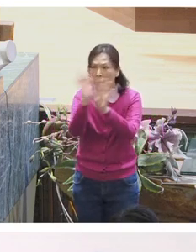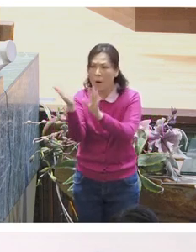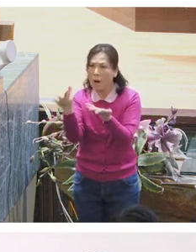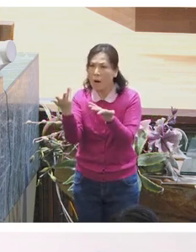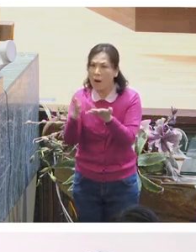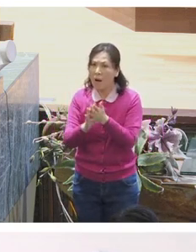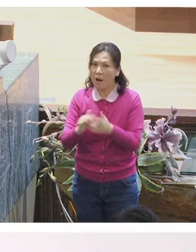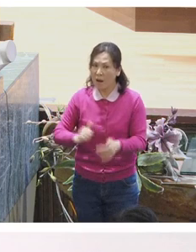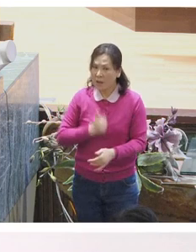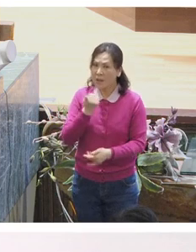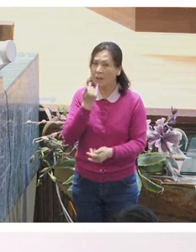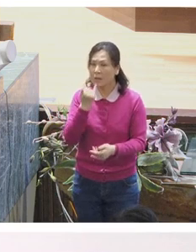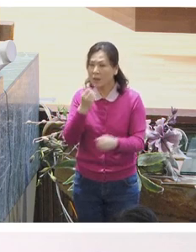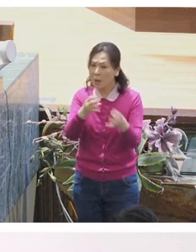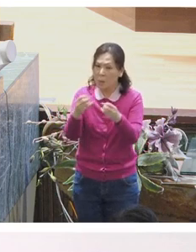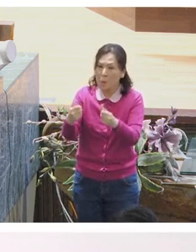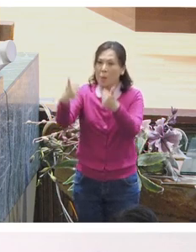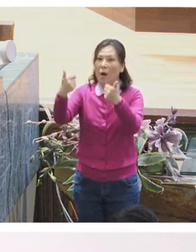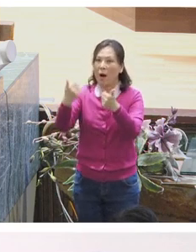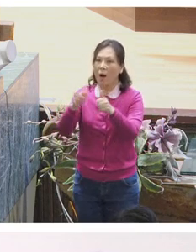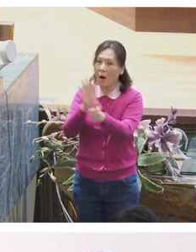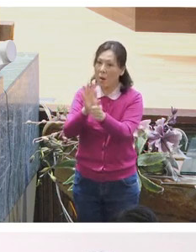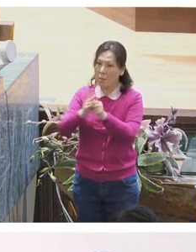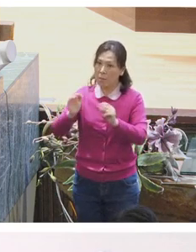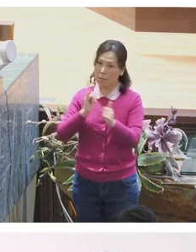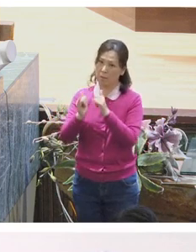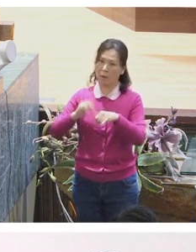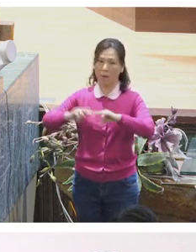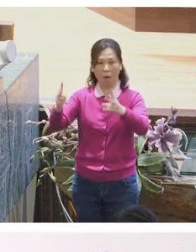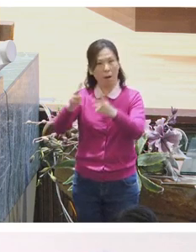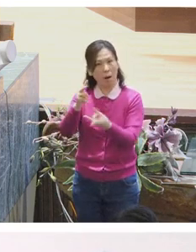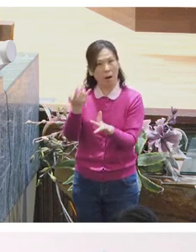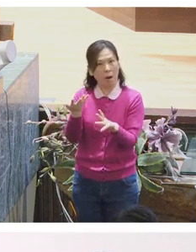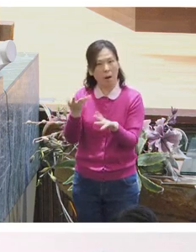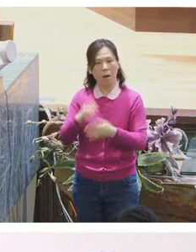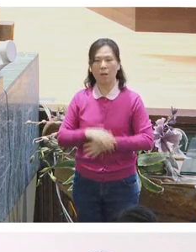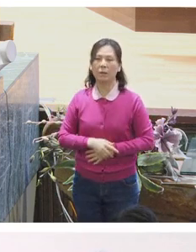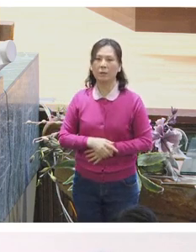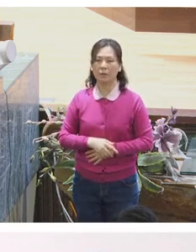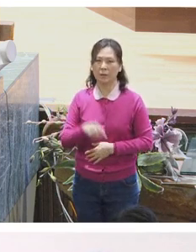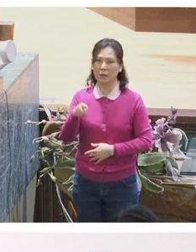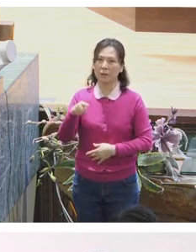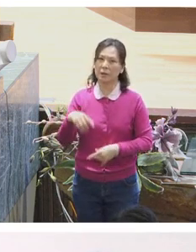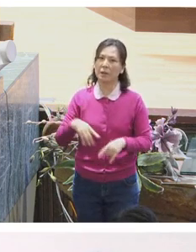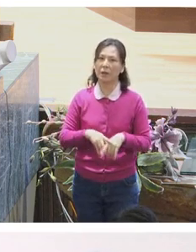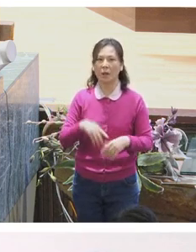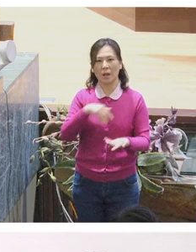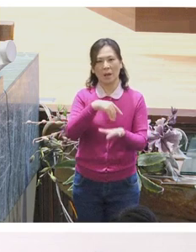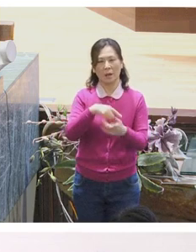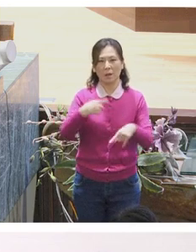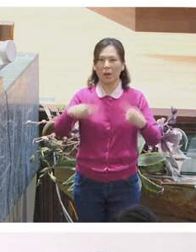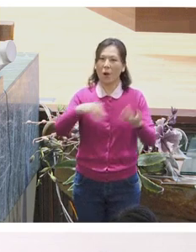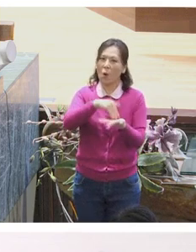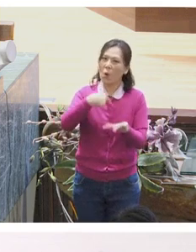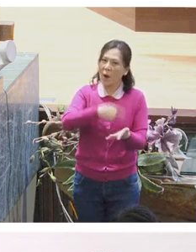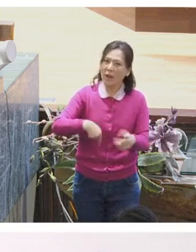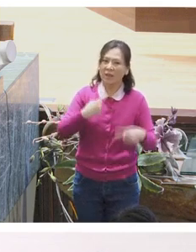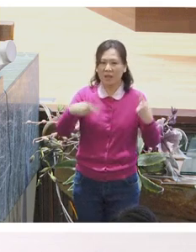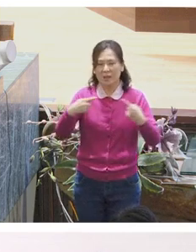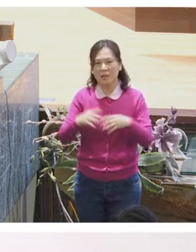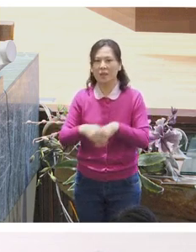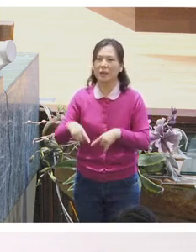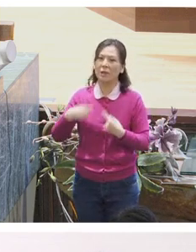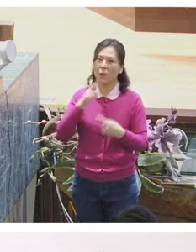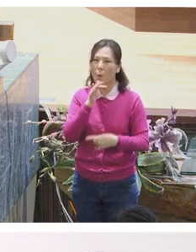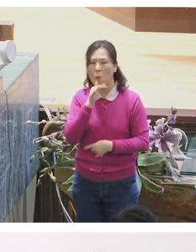言论，带领这个社会有所改变？那个并不是从就是软体自由、言论自由、集会解释自由、人权的这个